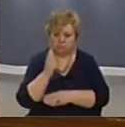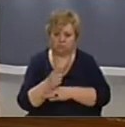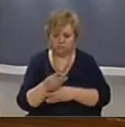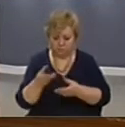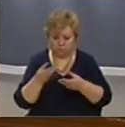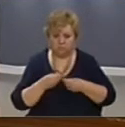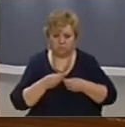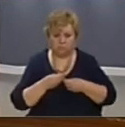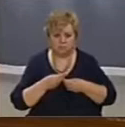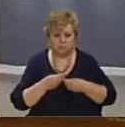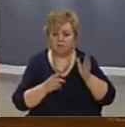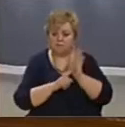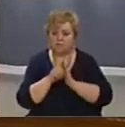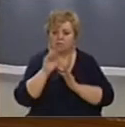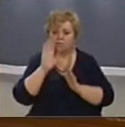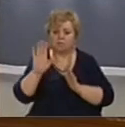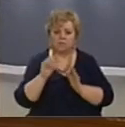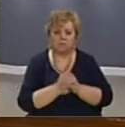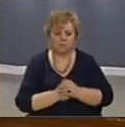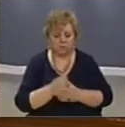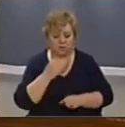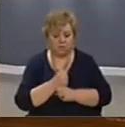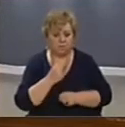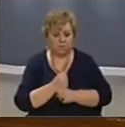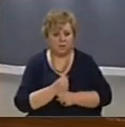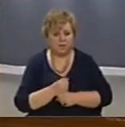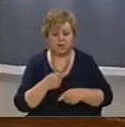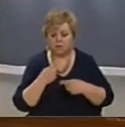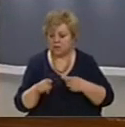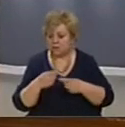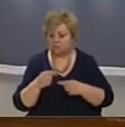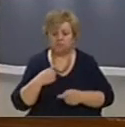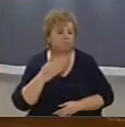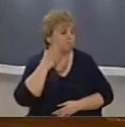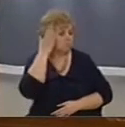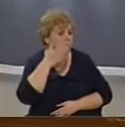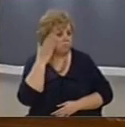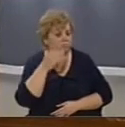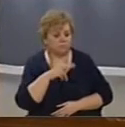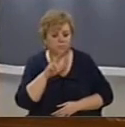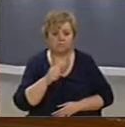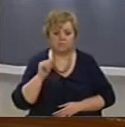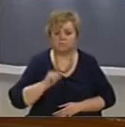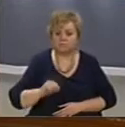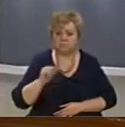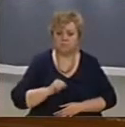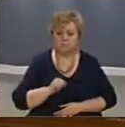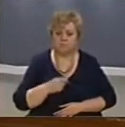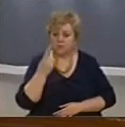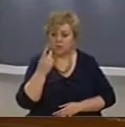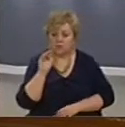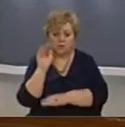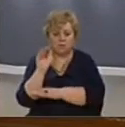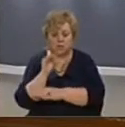sjell vlerësimet e tij dhe na të veprojmë. Në rast se neve në të ardhmen shumë shpejt na mungon pra një raport i